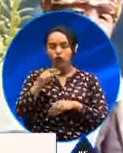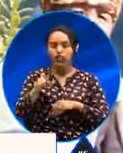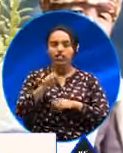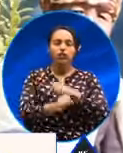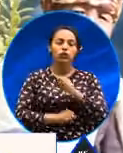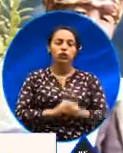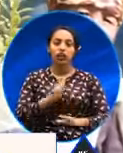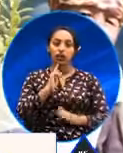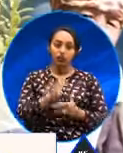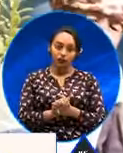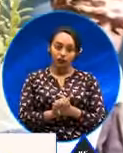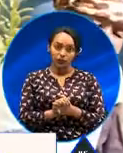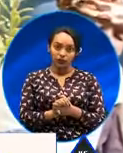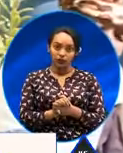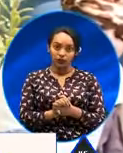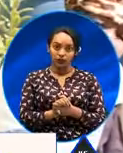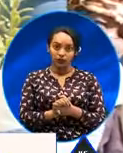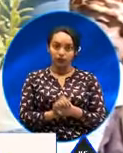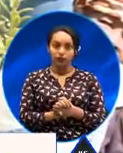ለሳቸው ሰቆቃ ነው።